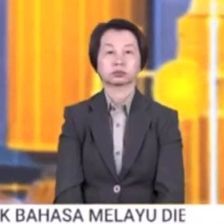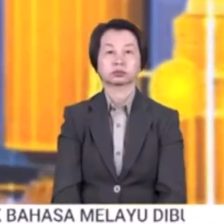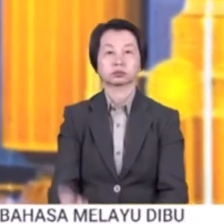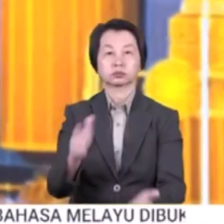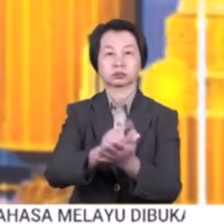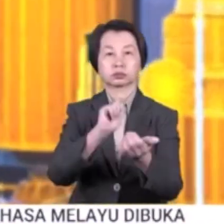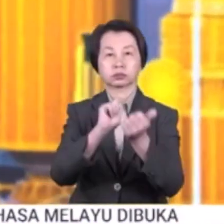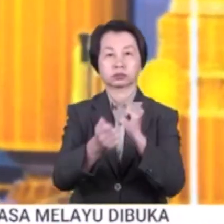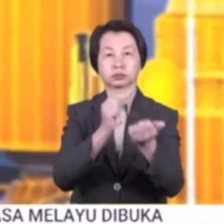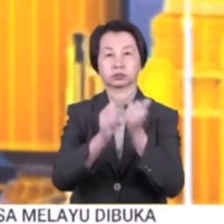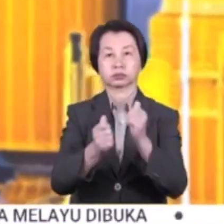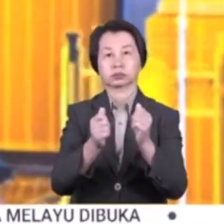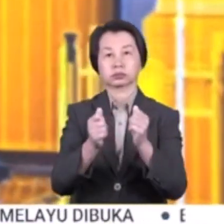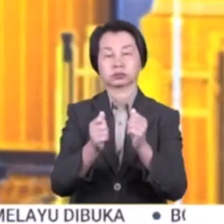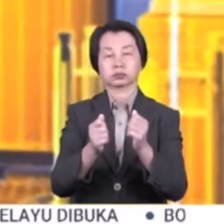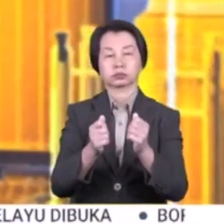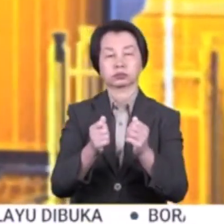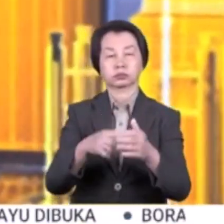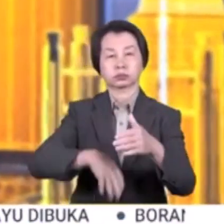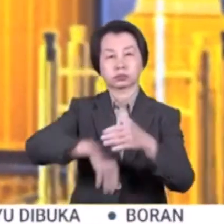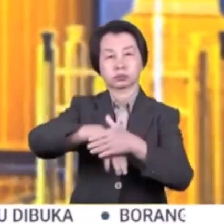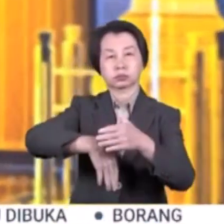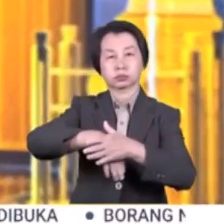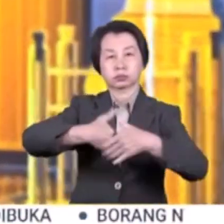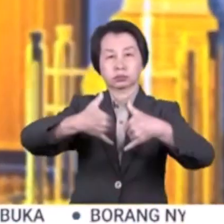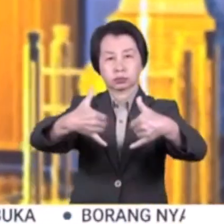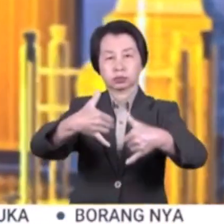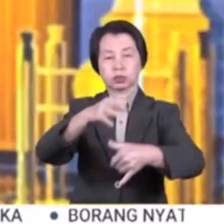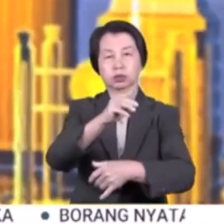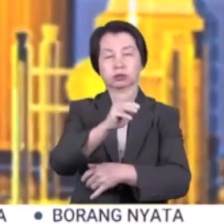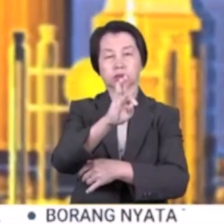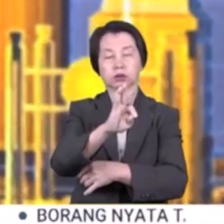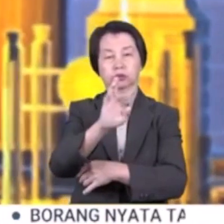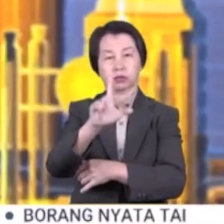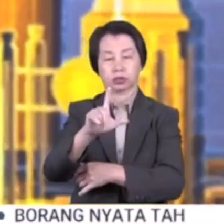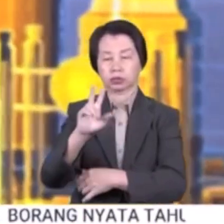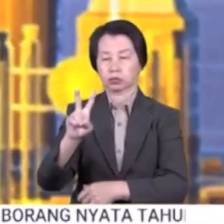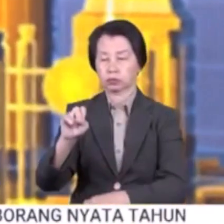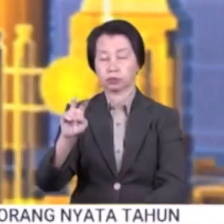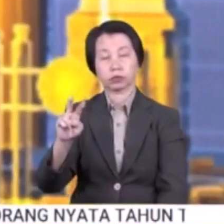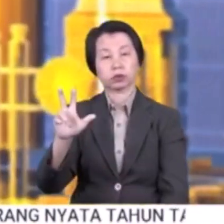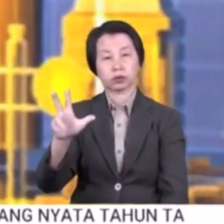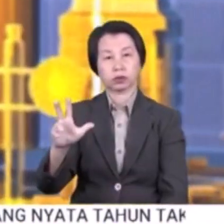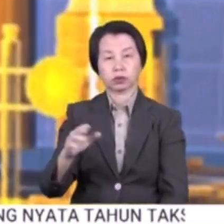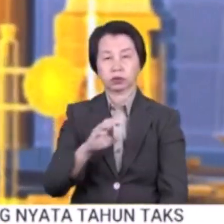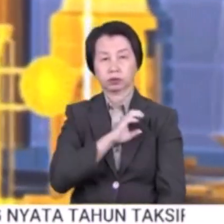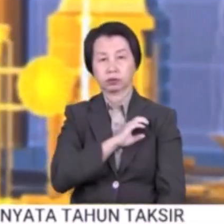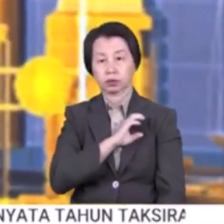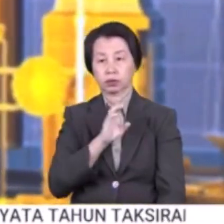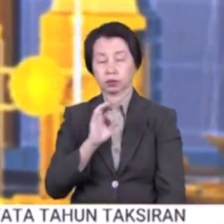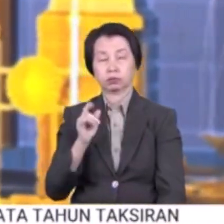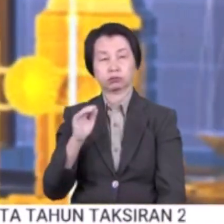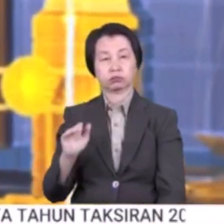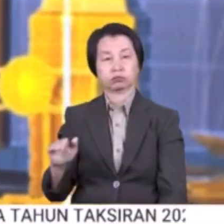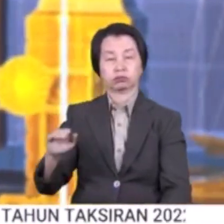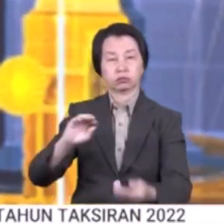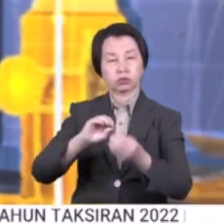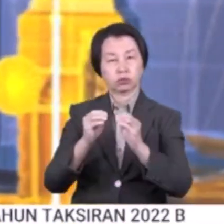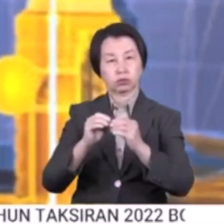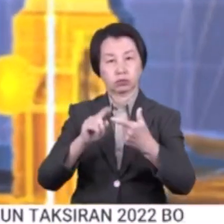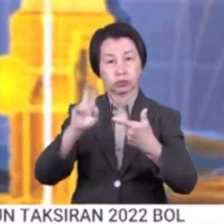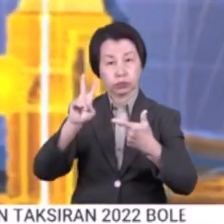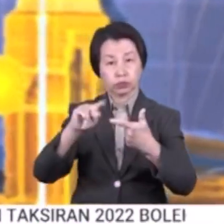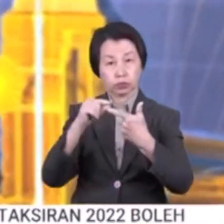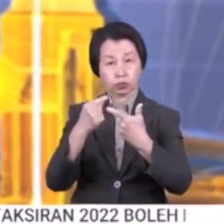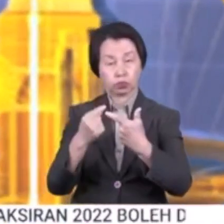Laporan sukan kami mulakan dengan perkembangan bola sepak Piala MFL 2023. PDRM FC melonjak ke tangga kedua